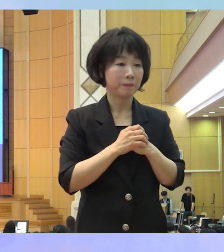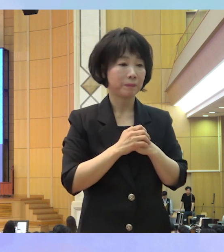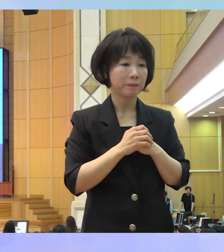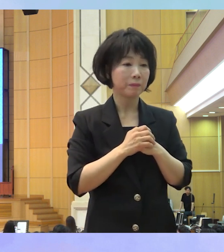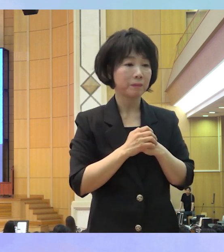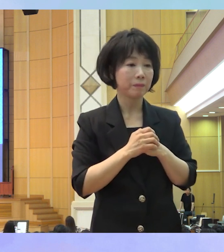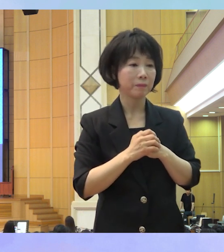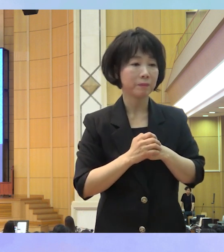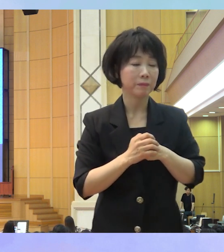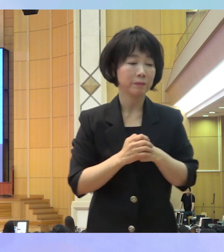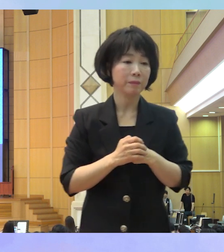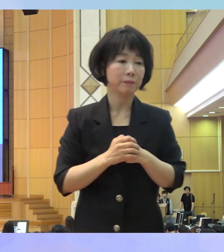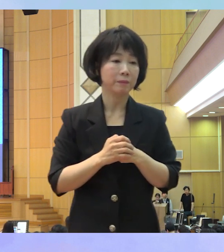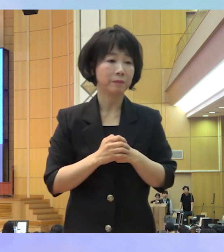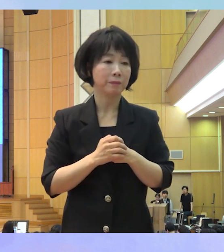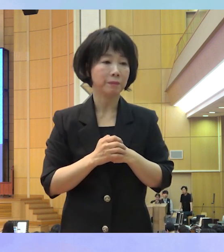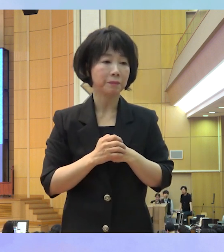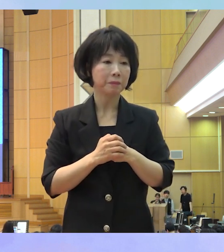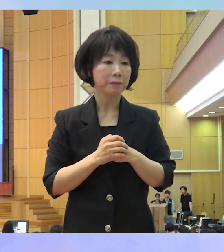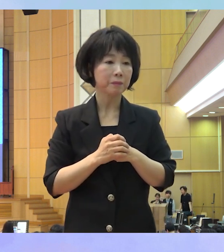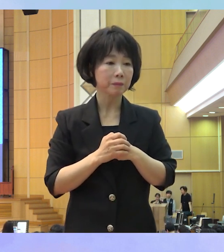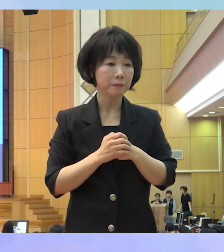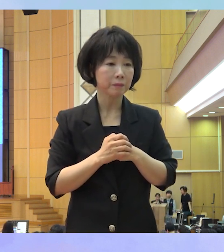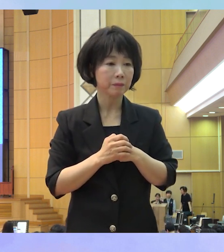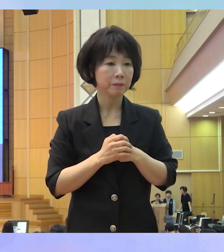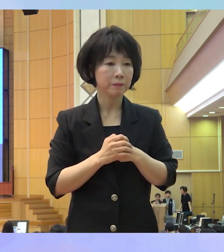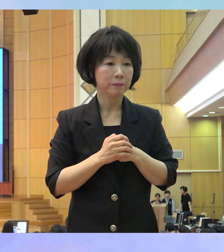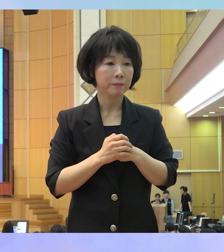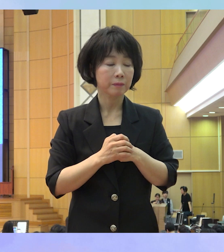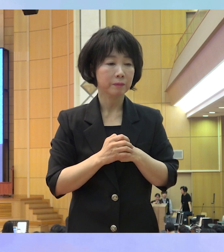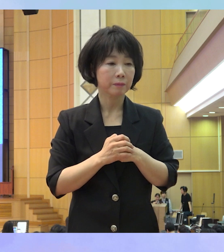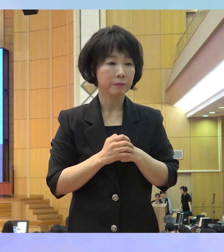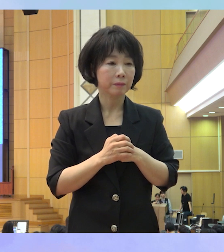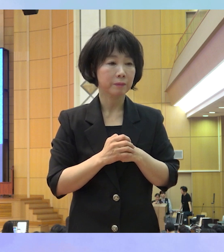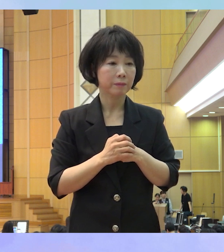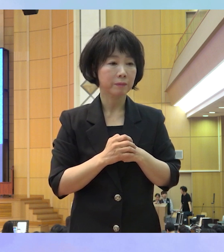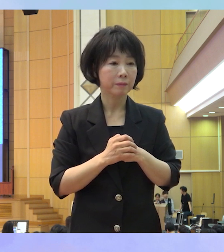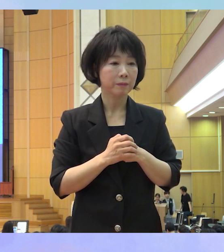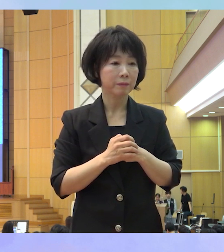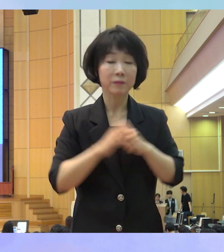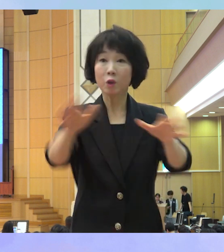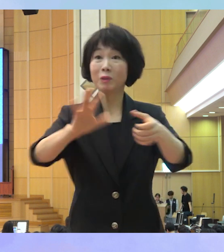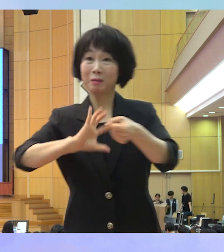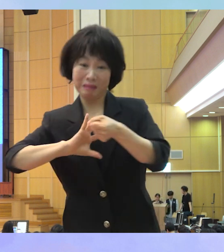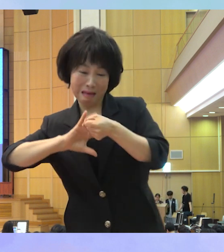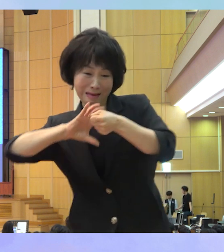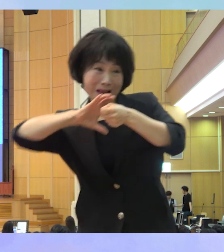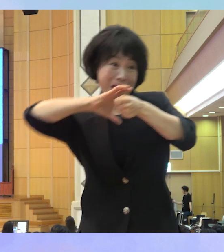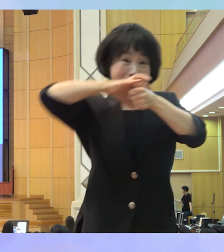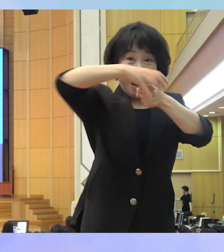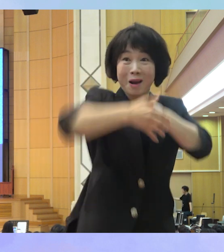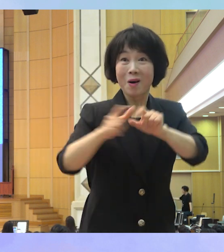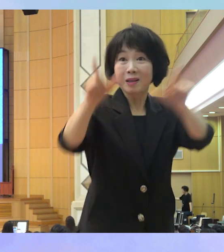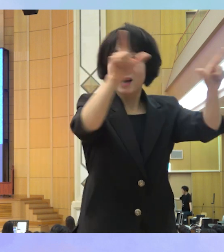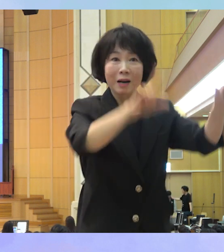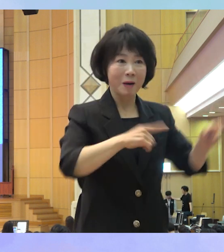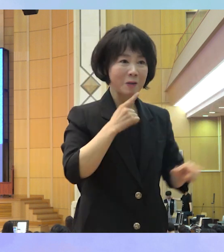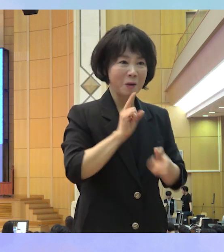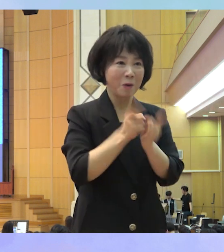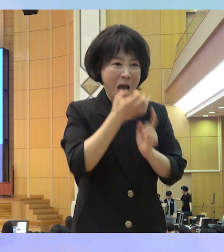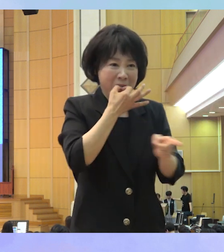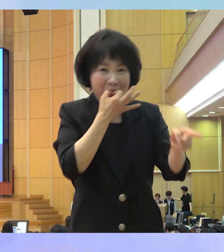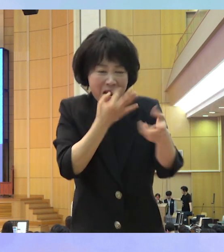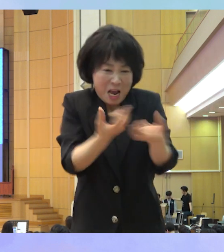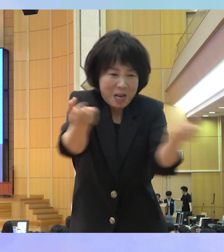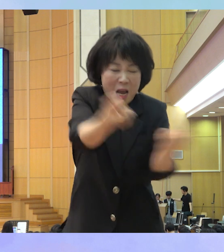아무것도 아닌지 아세요? 이 우주를 보면요, 우리가 이 지구에 사니까 서로 네 거네 내 거네 이